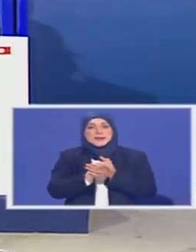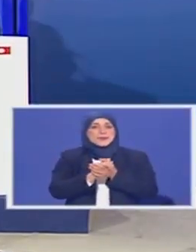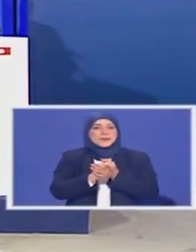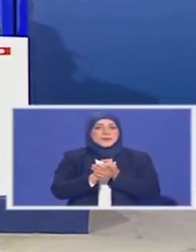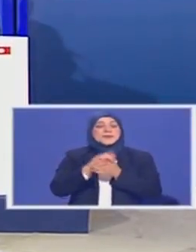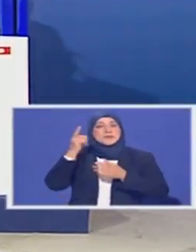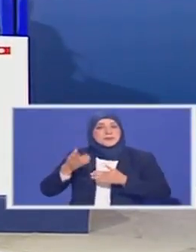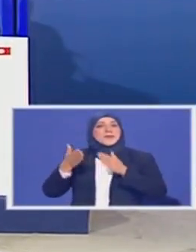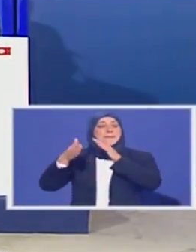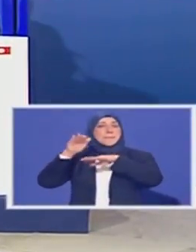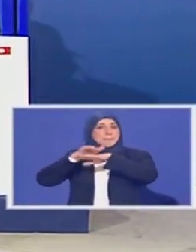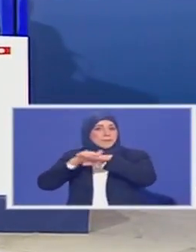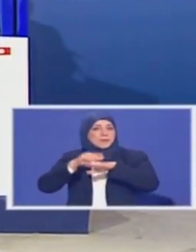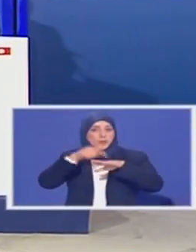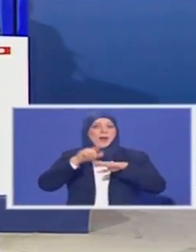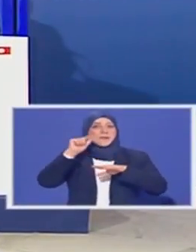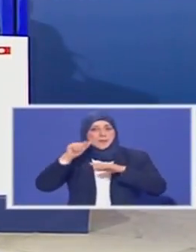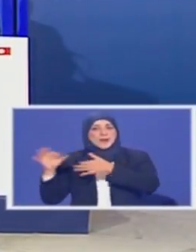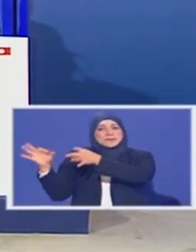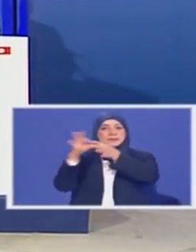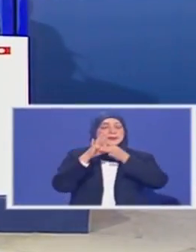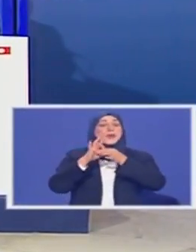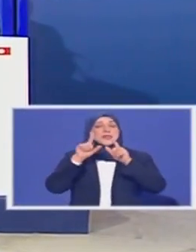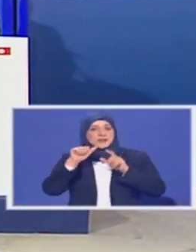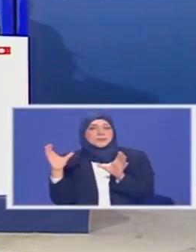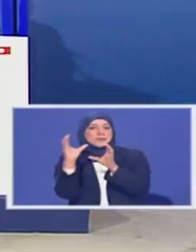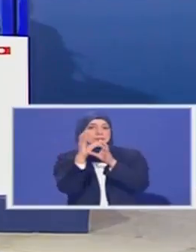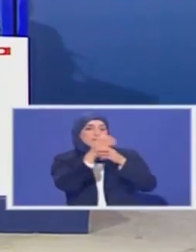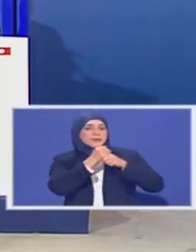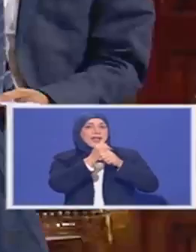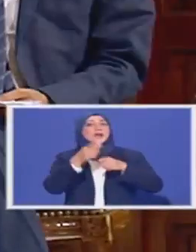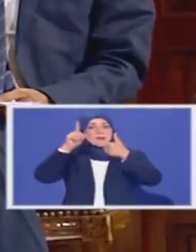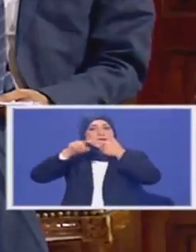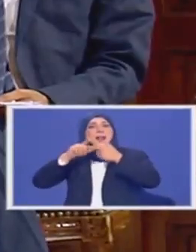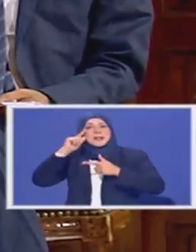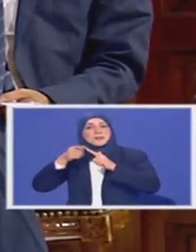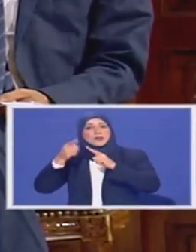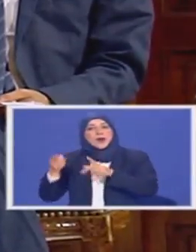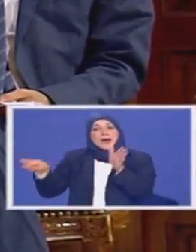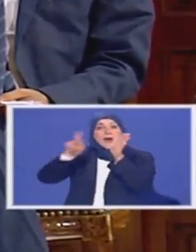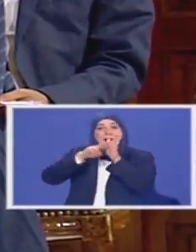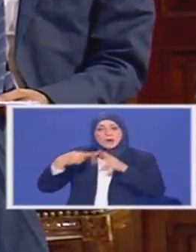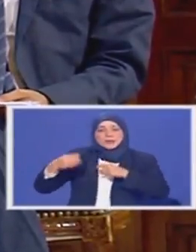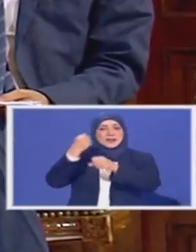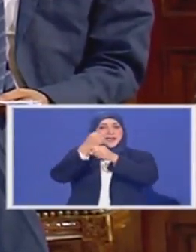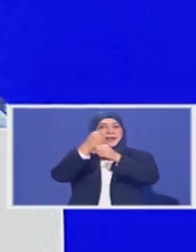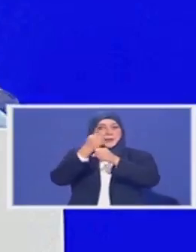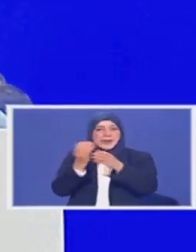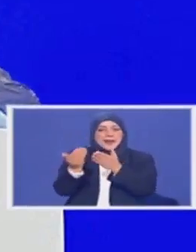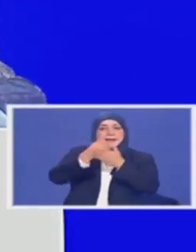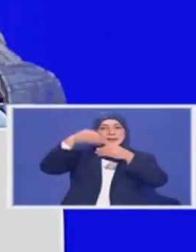جهة معناها هناك تواصل في التحكم، ومن جهة أخرى إعادة الحياة التدريجية